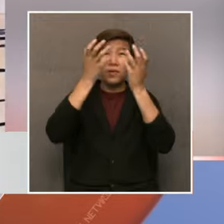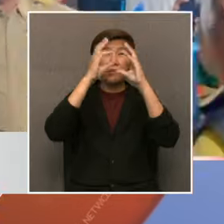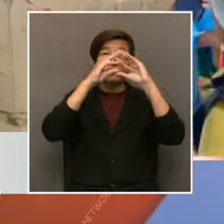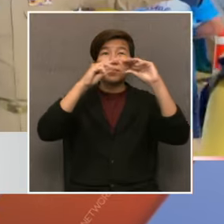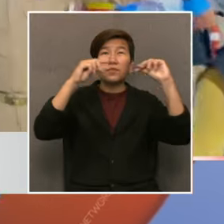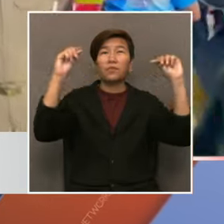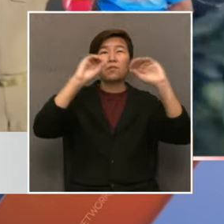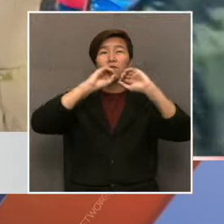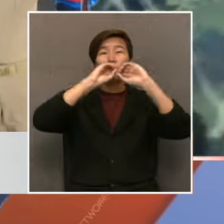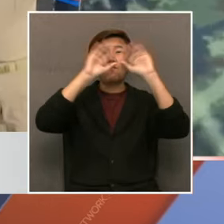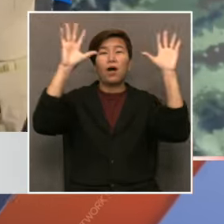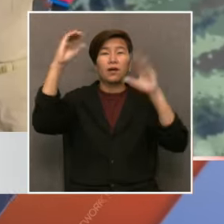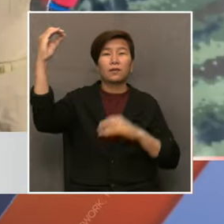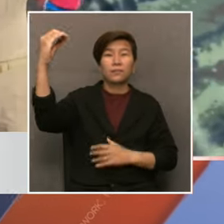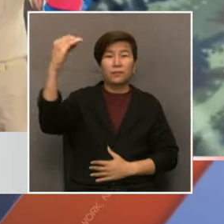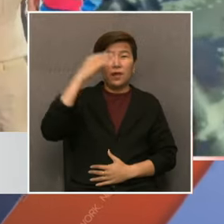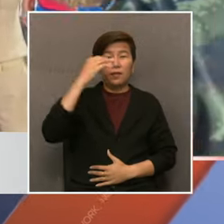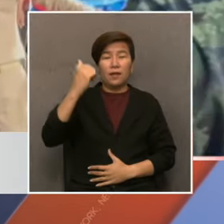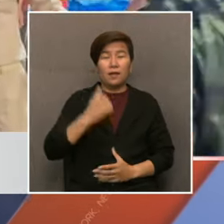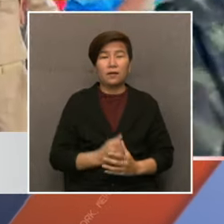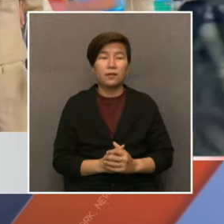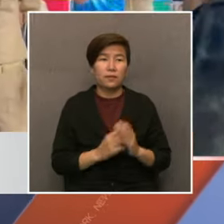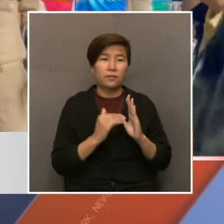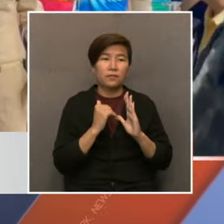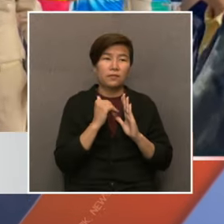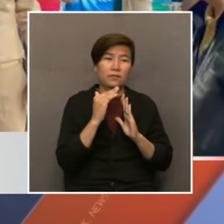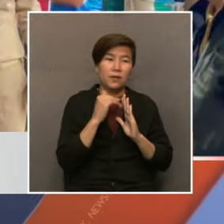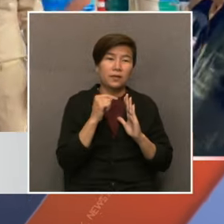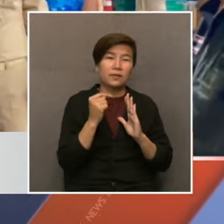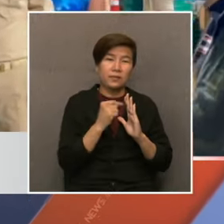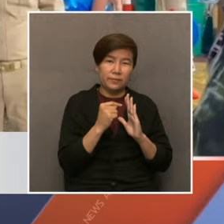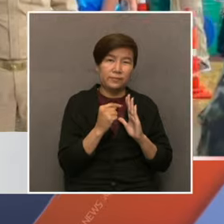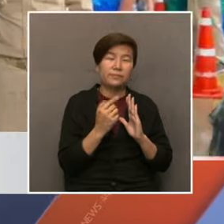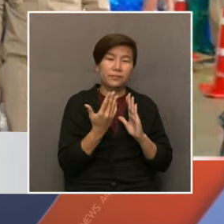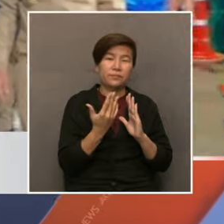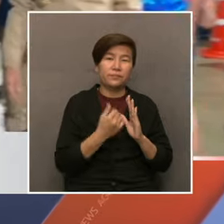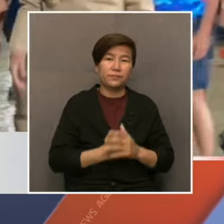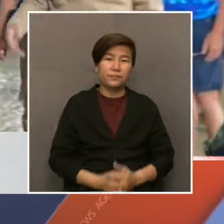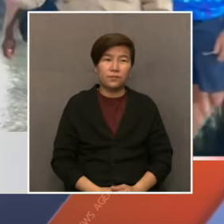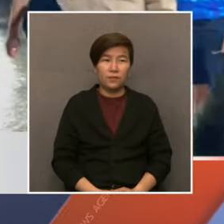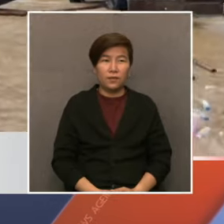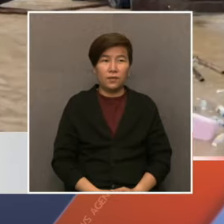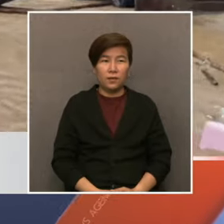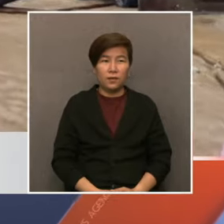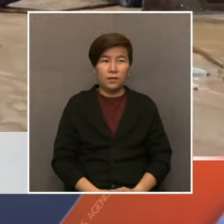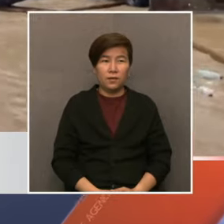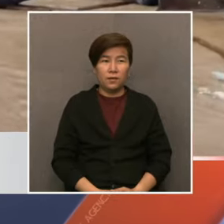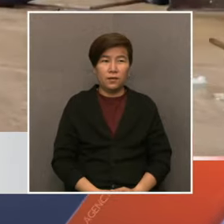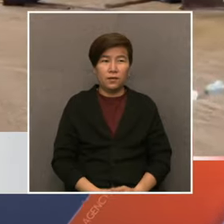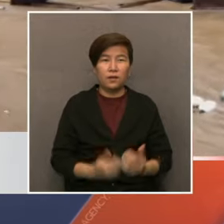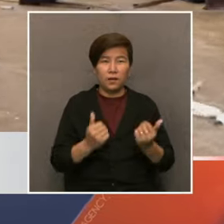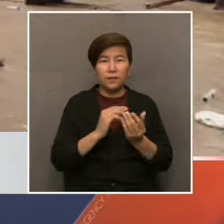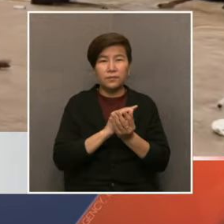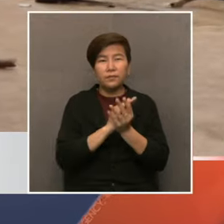คเหนือเนี่ยนะครับเมื่อตัวความกดอากาศสูงเขาลงมานะครับบริเวณภาคเหนือก็จะมีอากาศค่อนข้างจะแห้งแล้วก็จะท